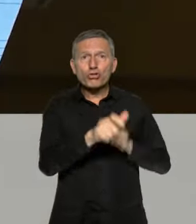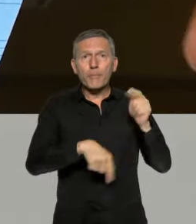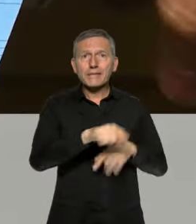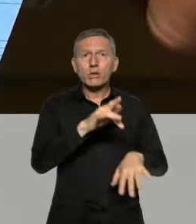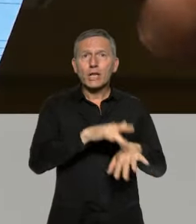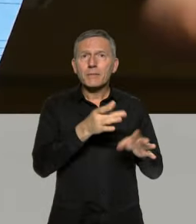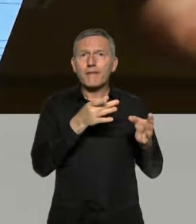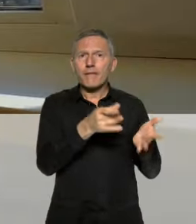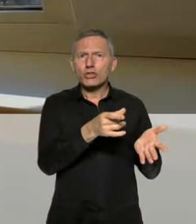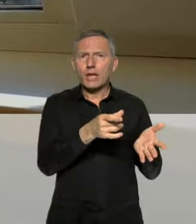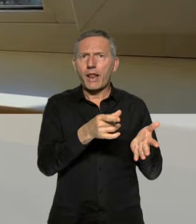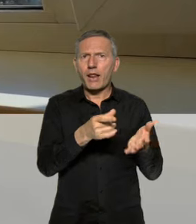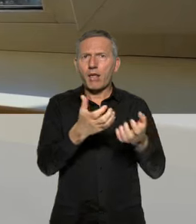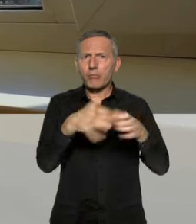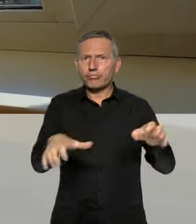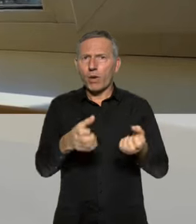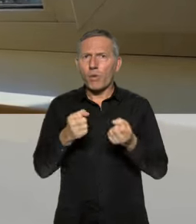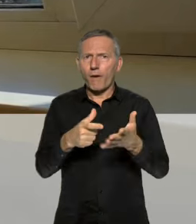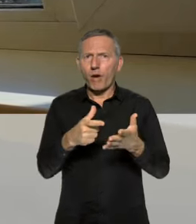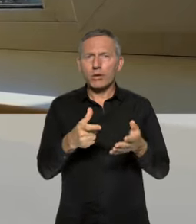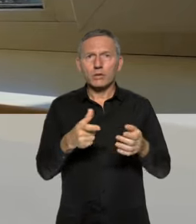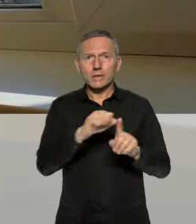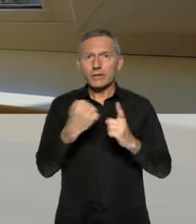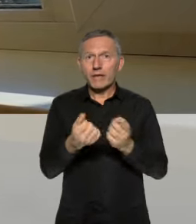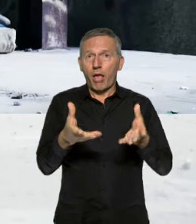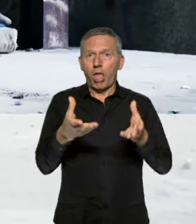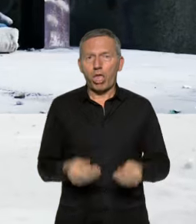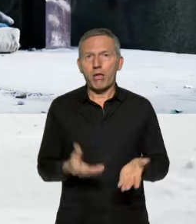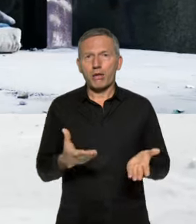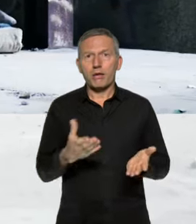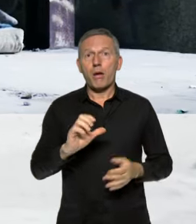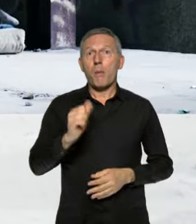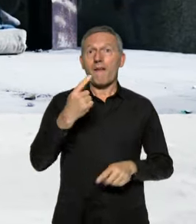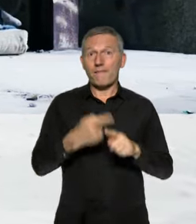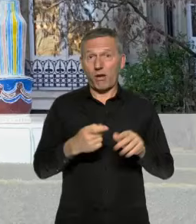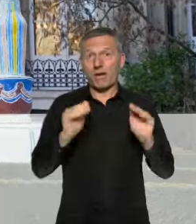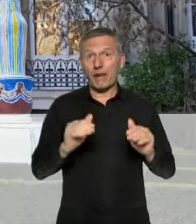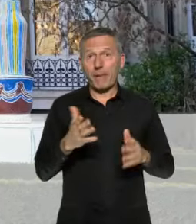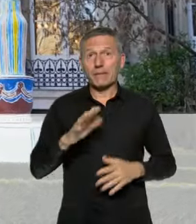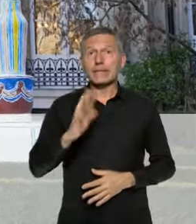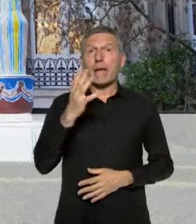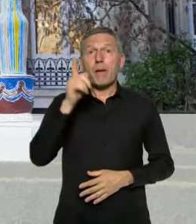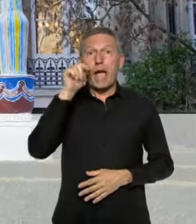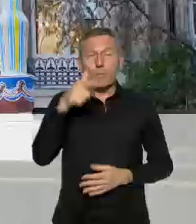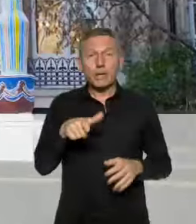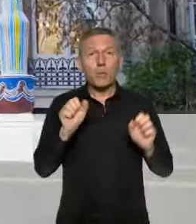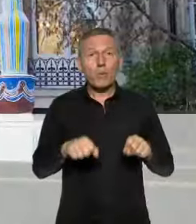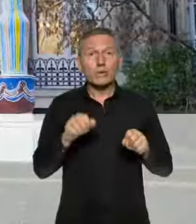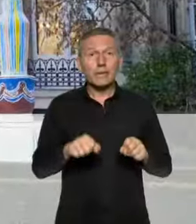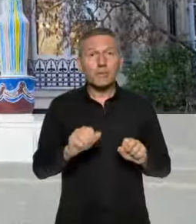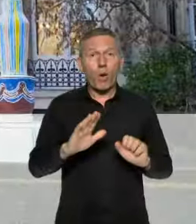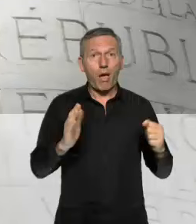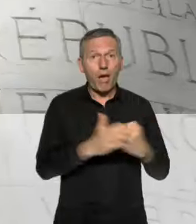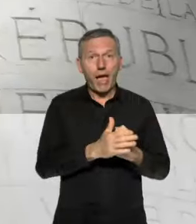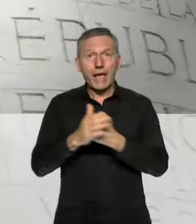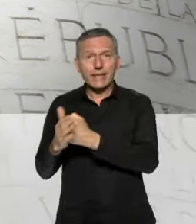du côté des plus fragiles. Il fracture et affaiblit la société. Pourtant, pour la première fois sous la Ve République, il